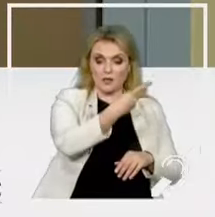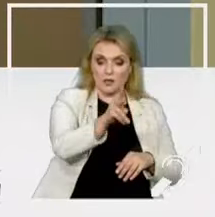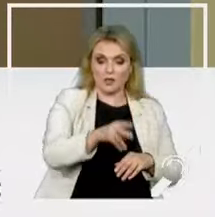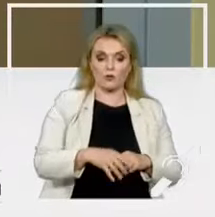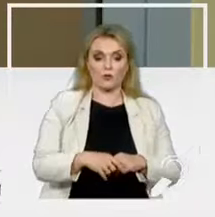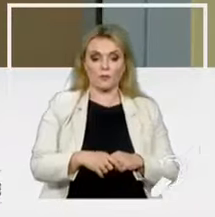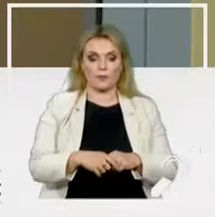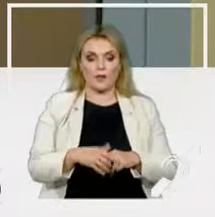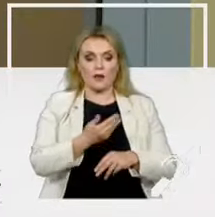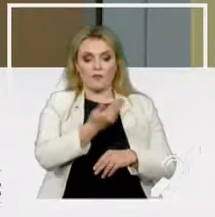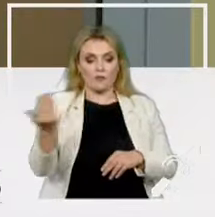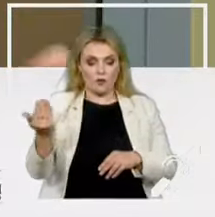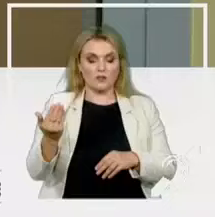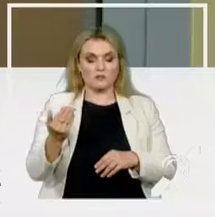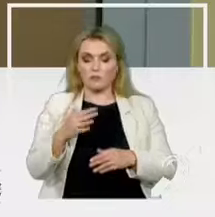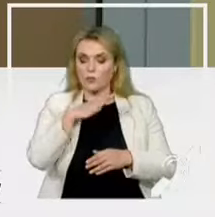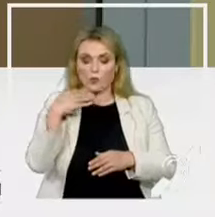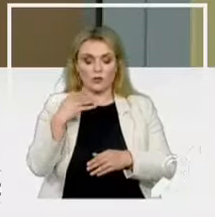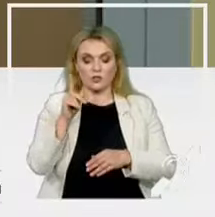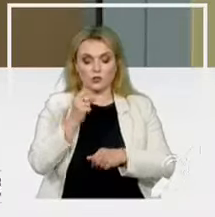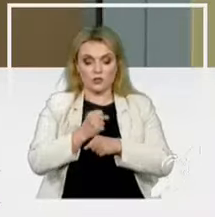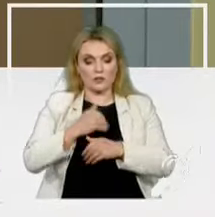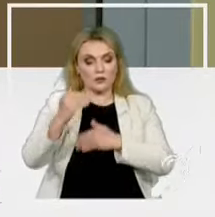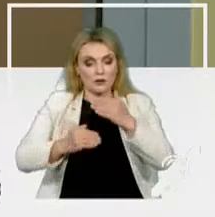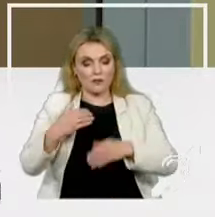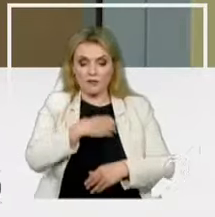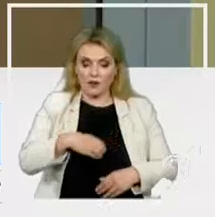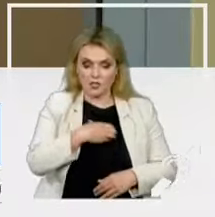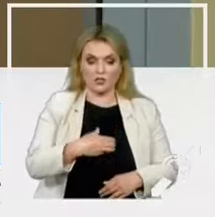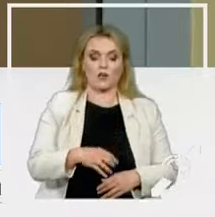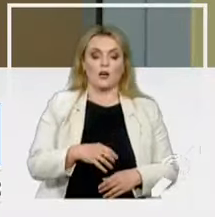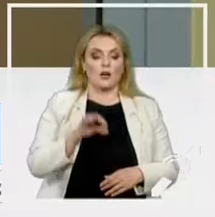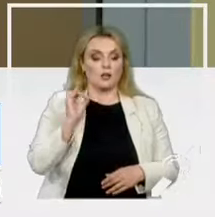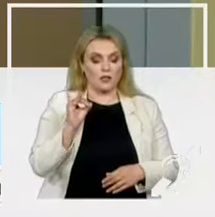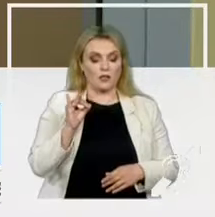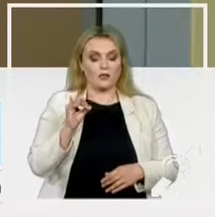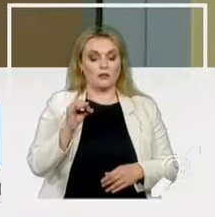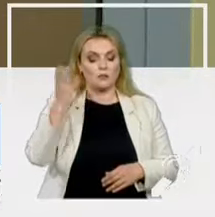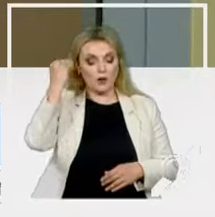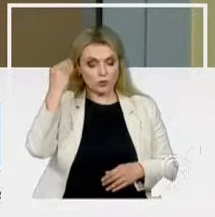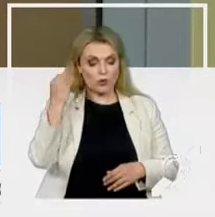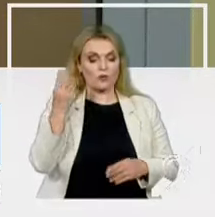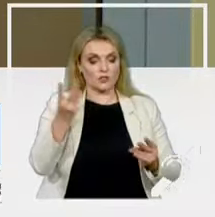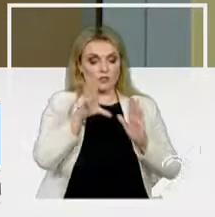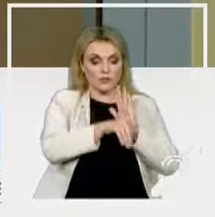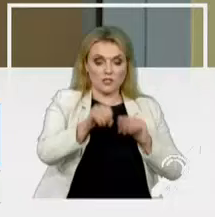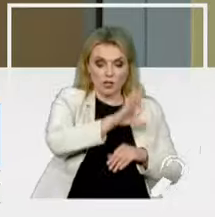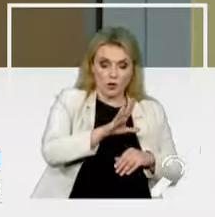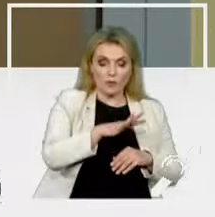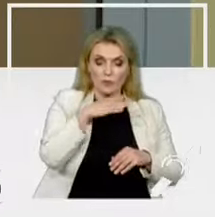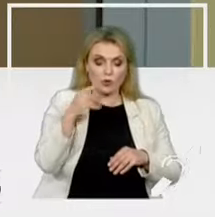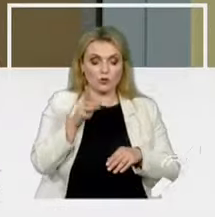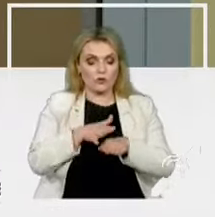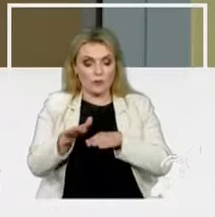don't only work for the well-being of your children here at school, but you help your country to do an important step to the European Union, because this